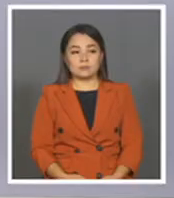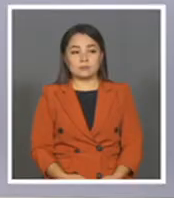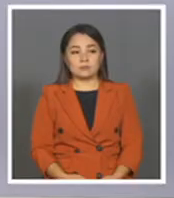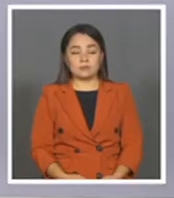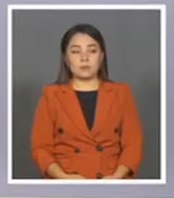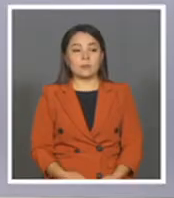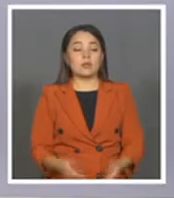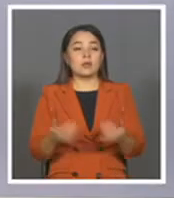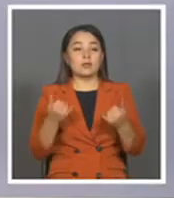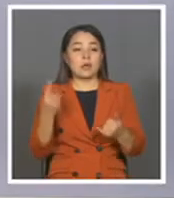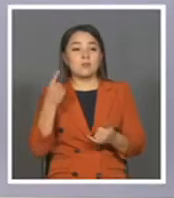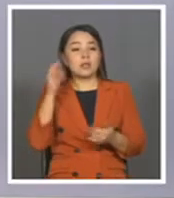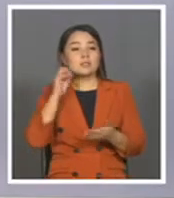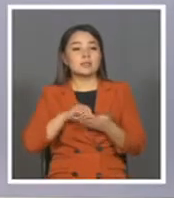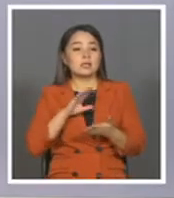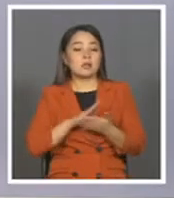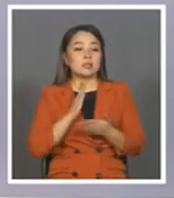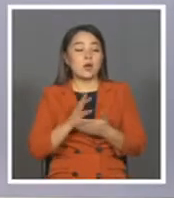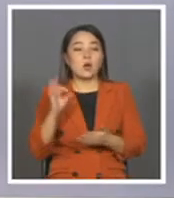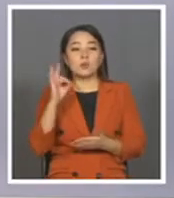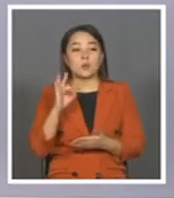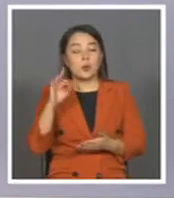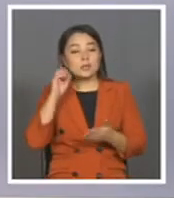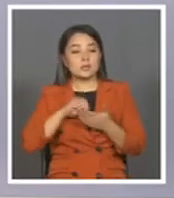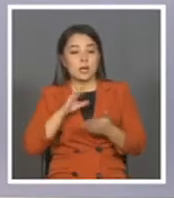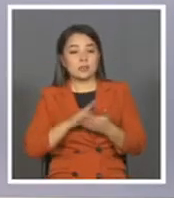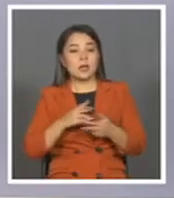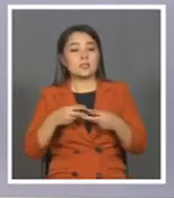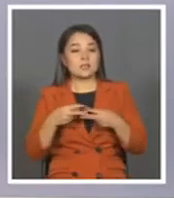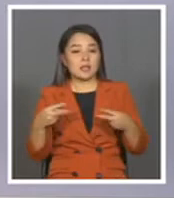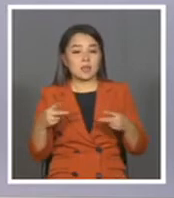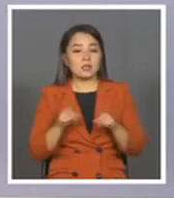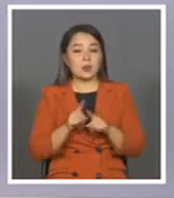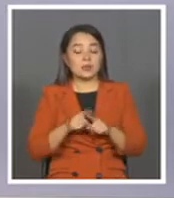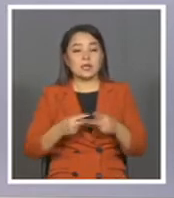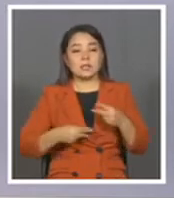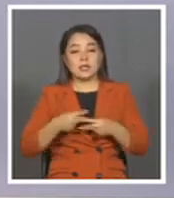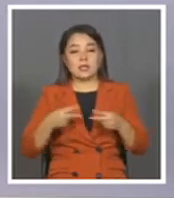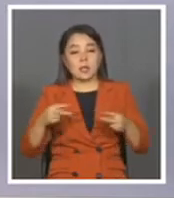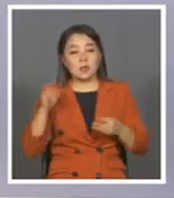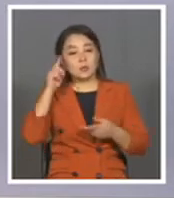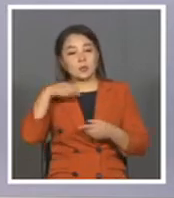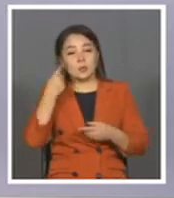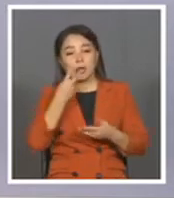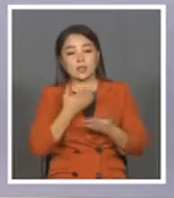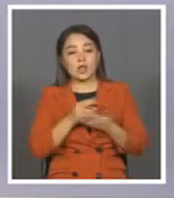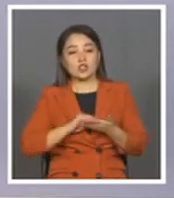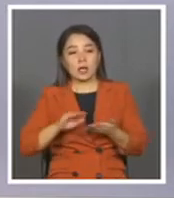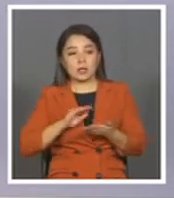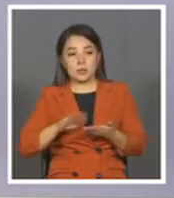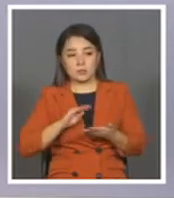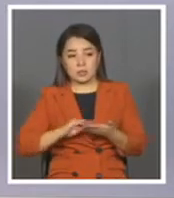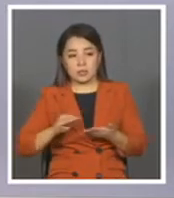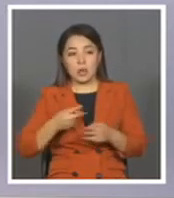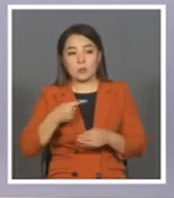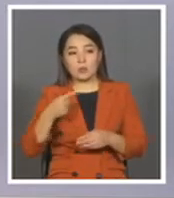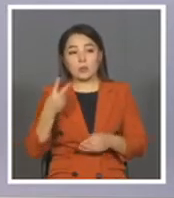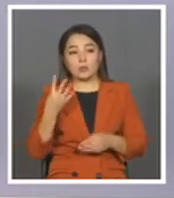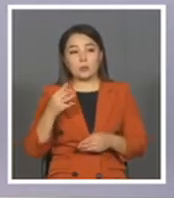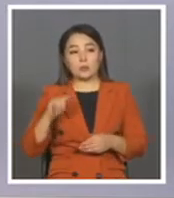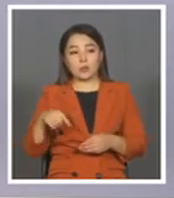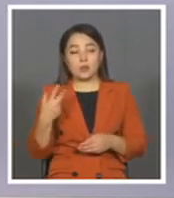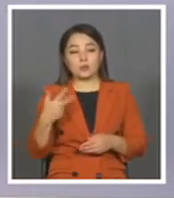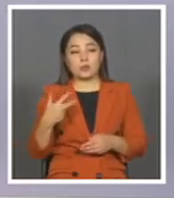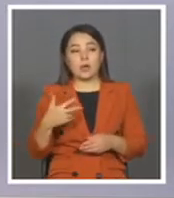Енді бірінші санды нөл санымен салыстырып, теңсіздік түрінде жазайық. Минус 4 бүтін